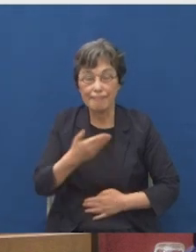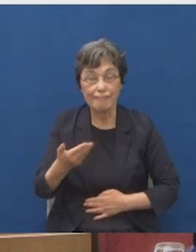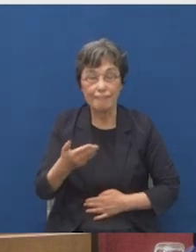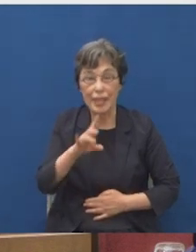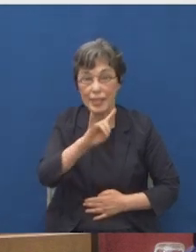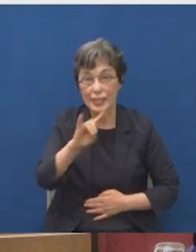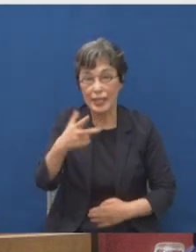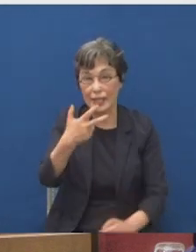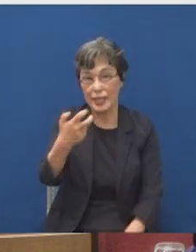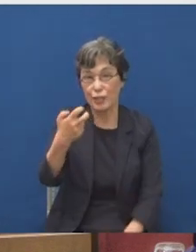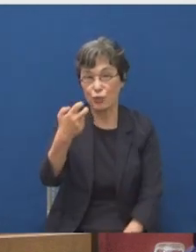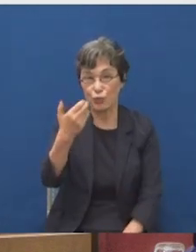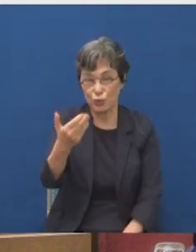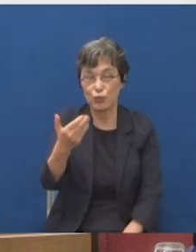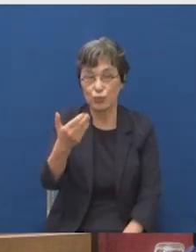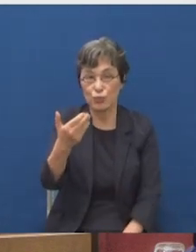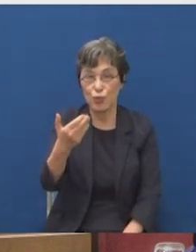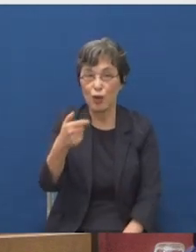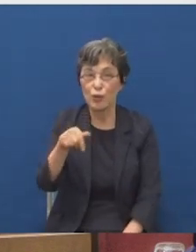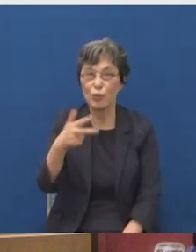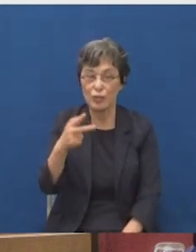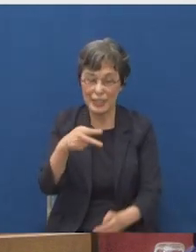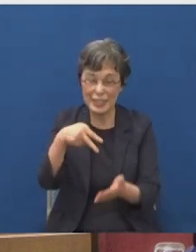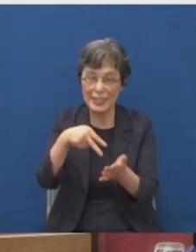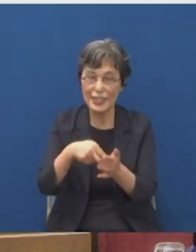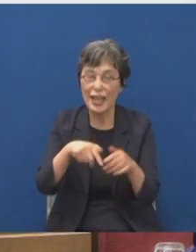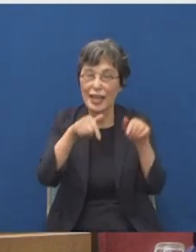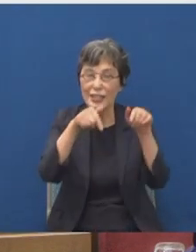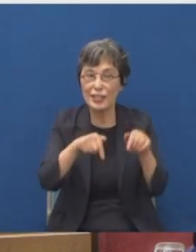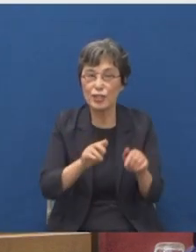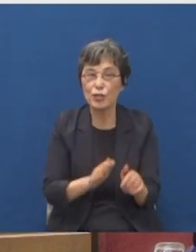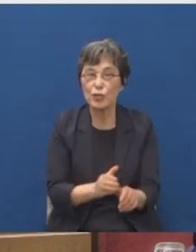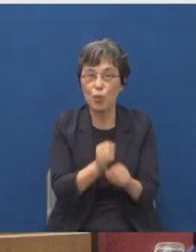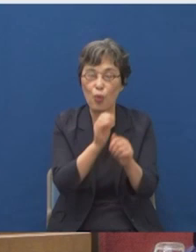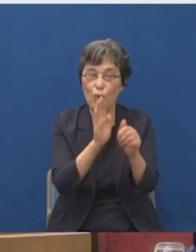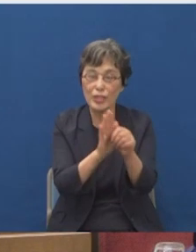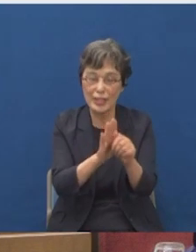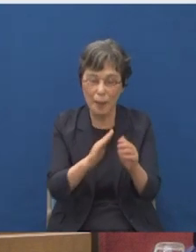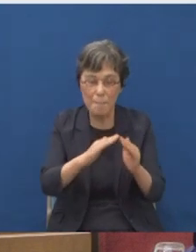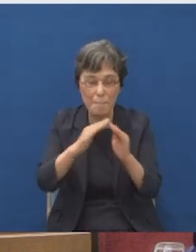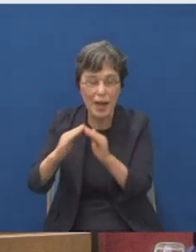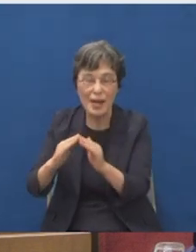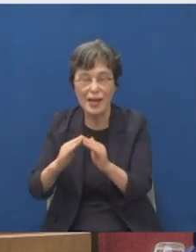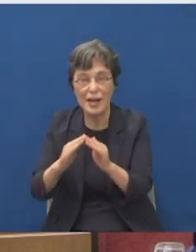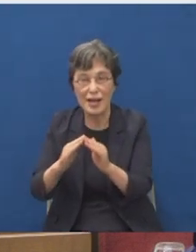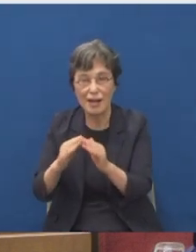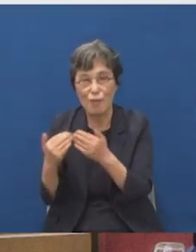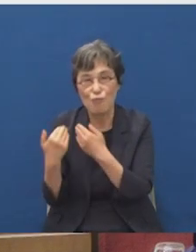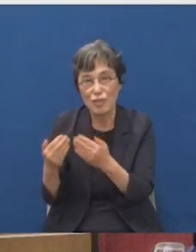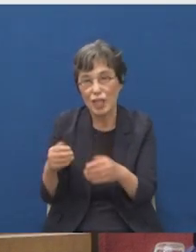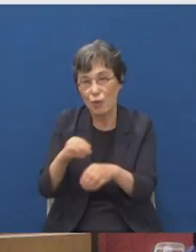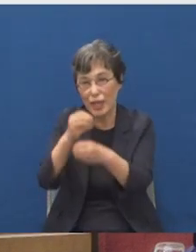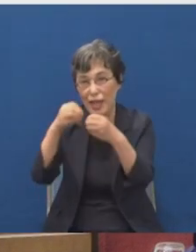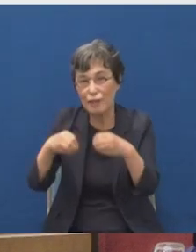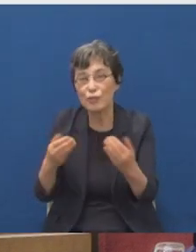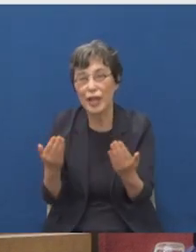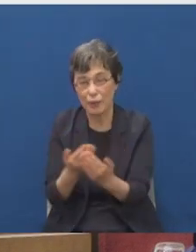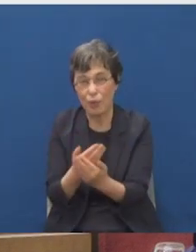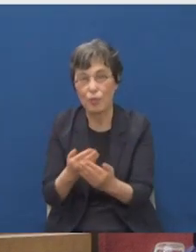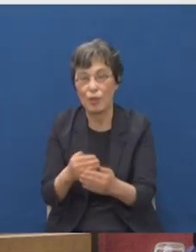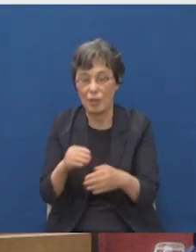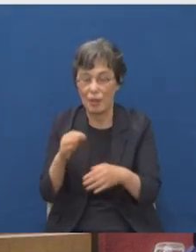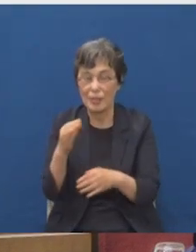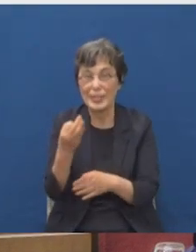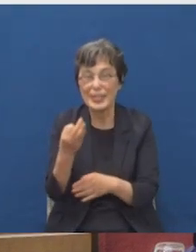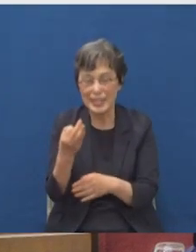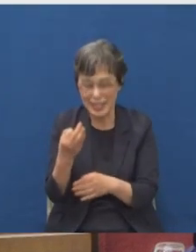に議第79号は京都市立西総合支援学校増築工事に係る請負契約の変更であり、賃金